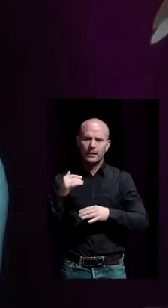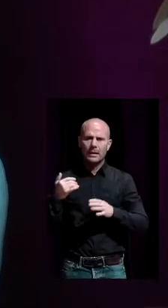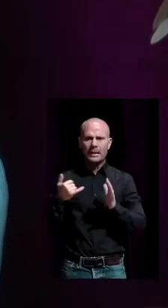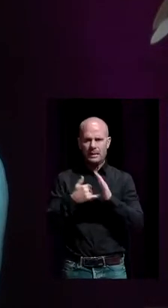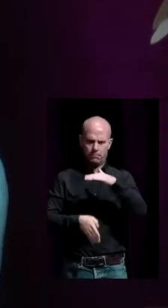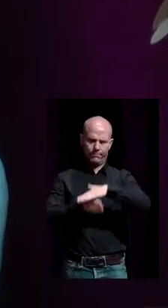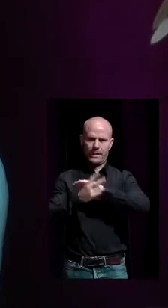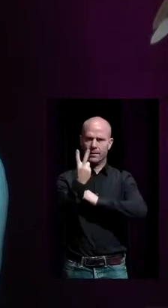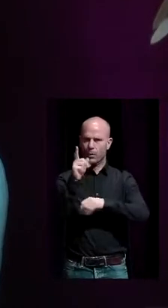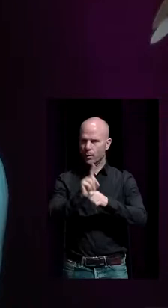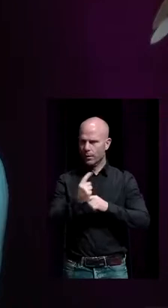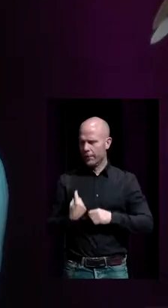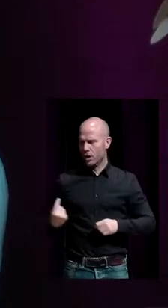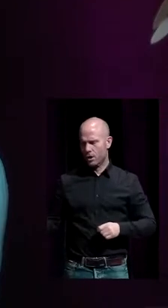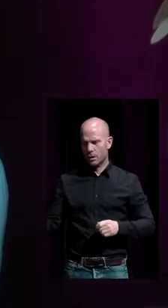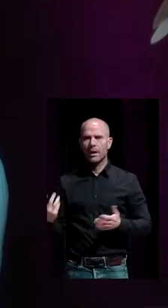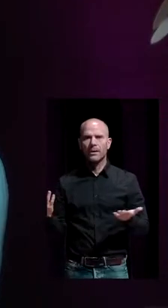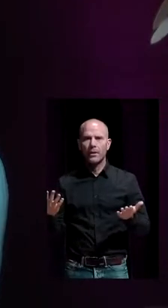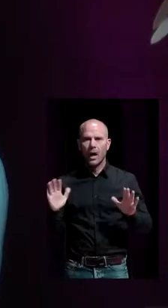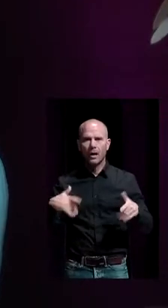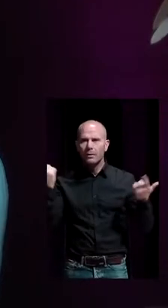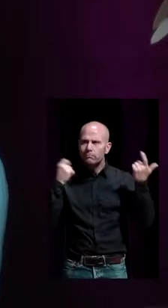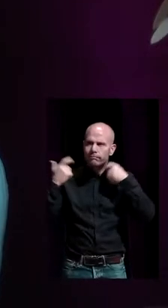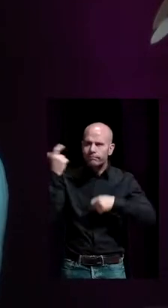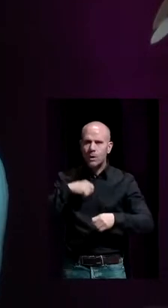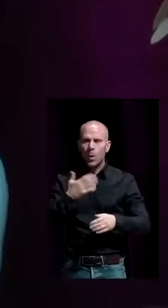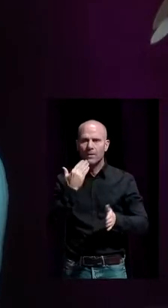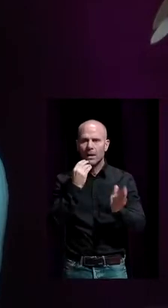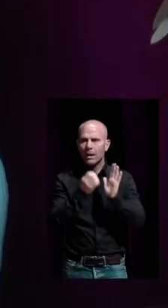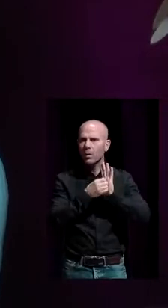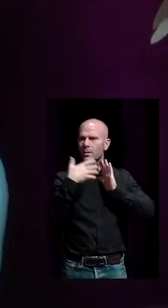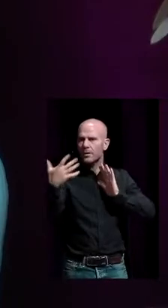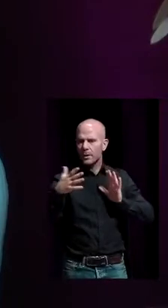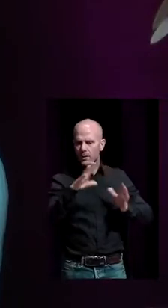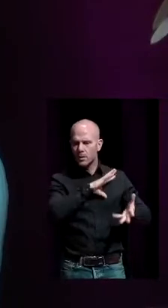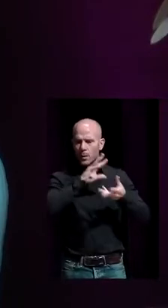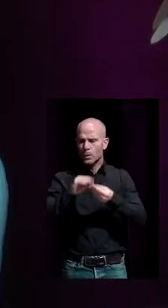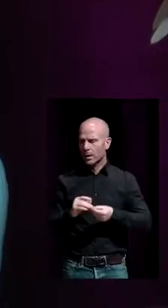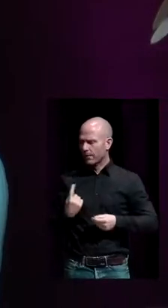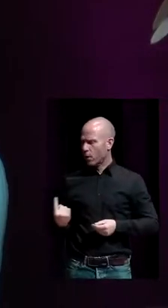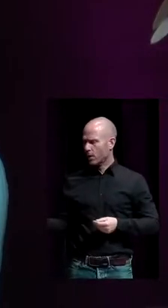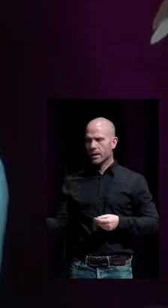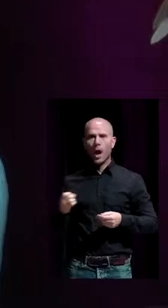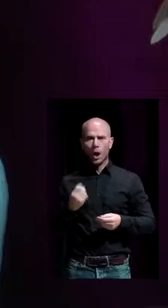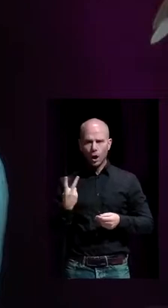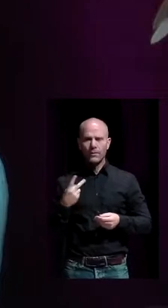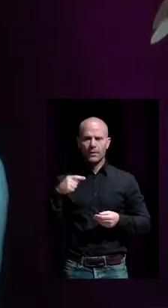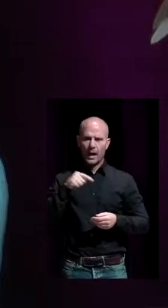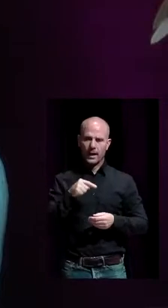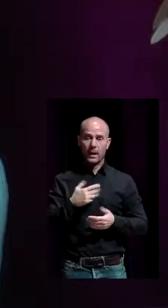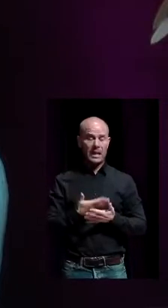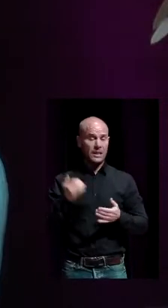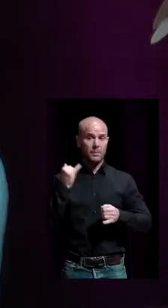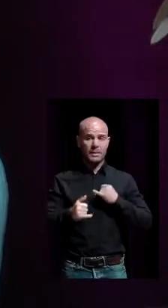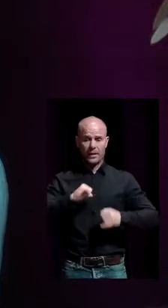max 2 minuter om vad ni har hört och vilka konsekvenser och slutsatser ni drar av detta, inte minst för